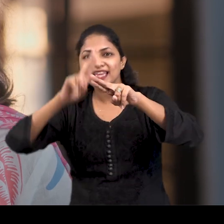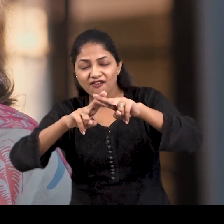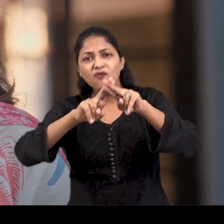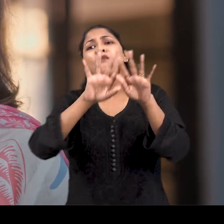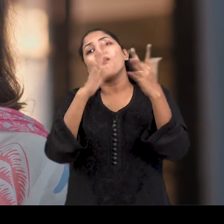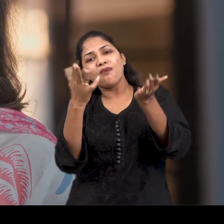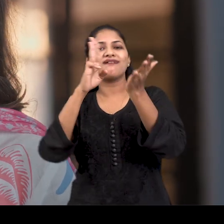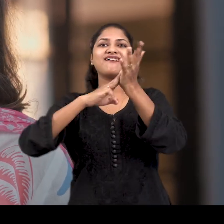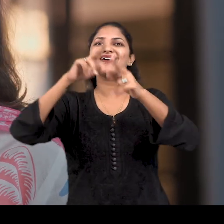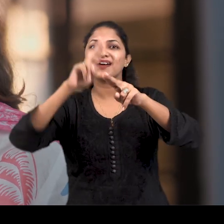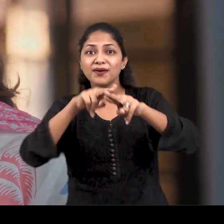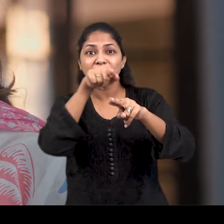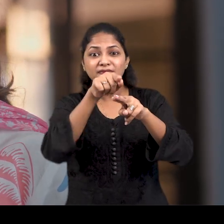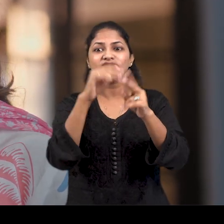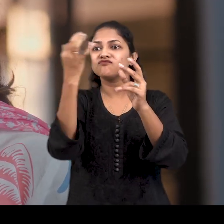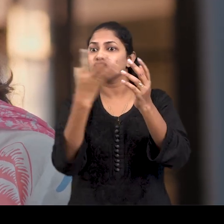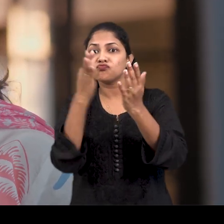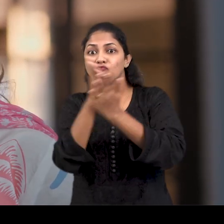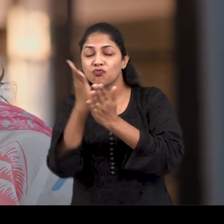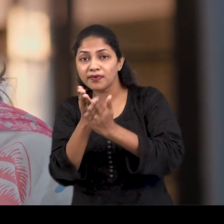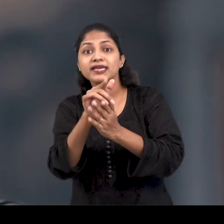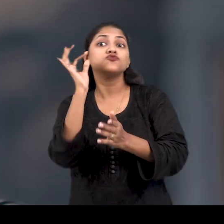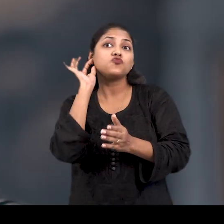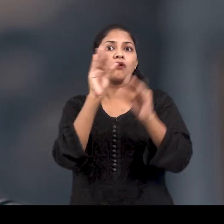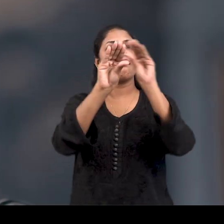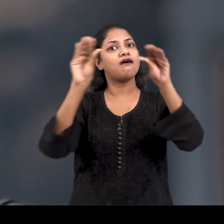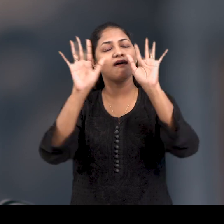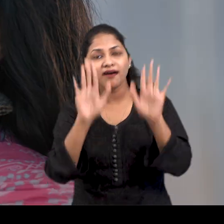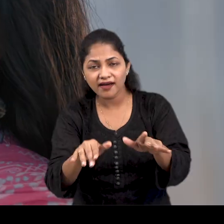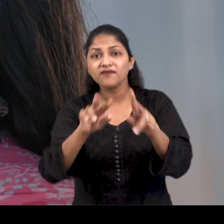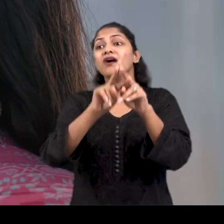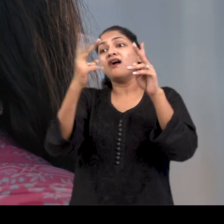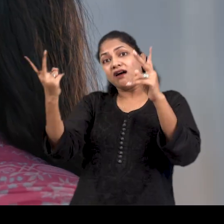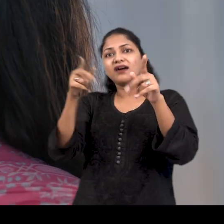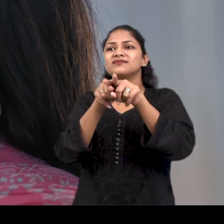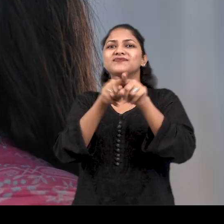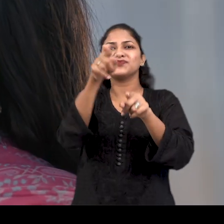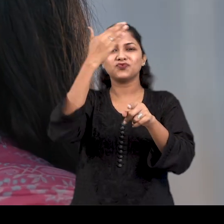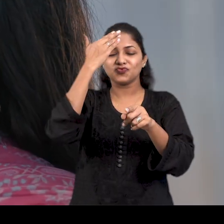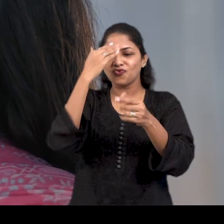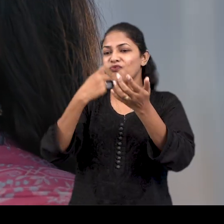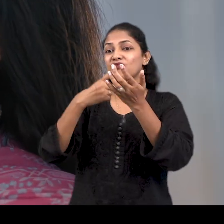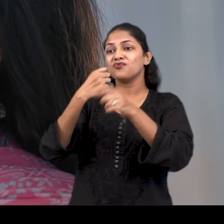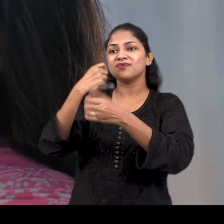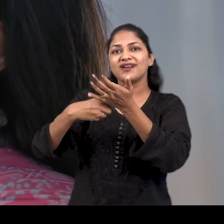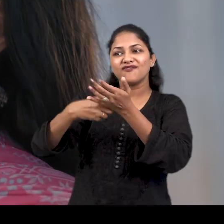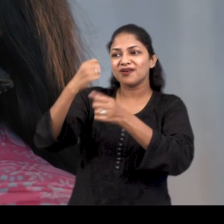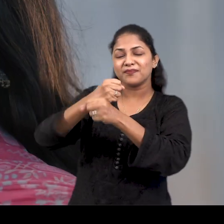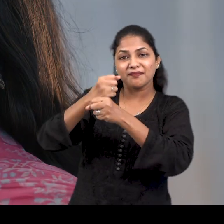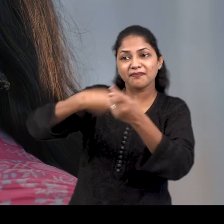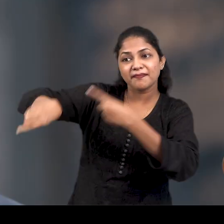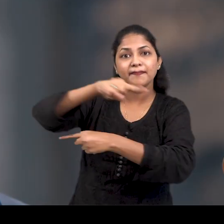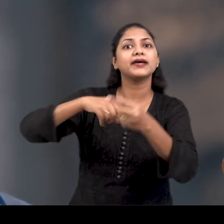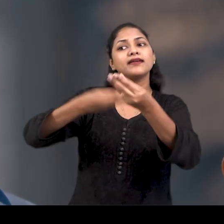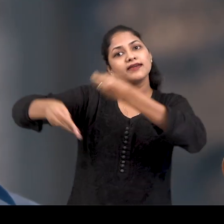അല്ലെങ്കിൽ ETFs, കൂടാതെ മ്യൂച്വൽ ഫണ്ടിൽ ഇൻവെസ്റ്റ് ചെയ്യാൻ പറ്റുന്ന ഗോൾഡ് സ്കീമുകൾ. ഇത് മാത്രമല്ല, ഒരു നിയന്ത്രിത കമ്മോഡിറ്റി എക്സ്ചേഞ്ചിൽ നിന്നും